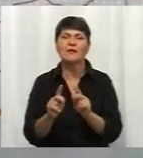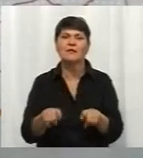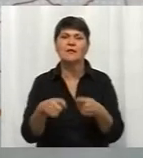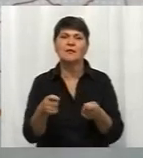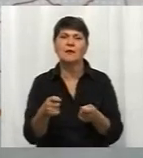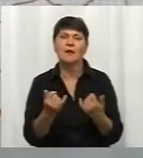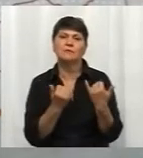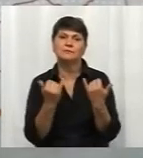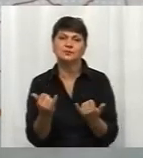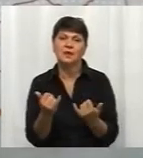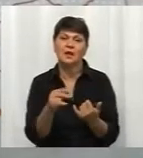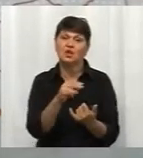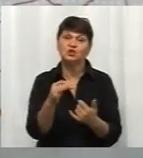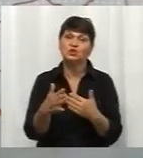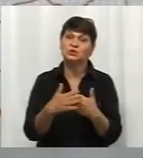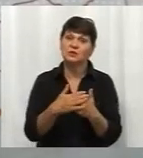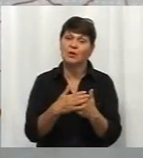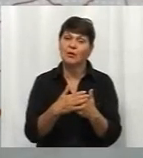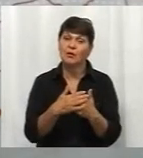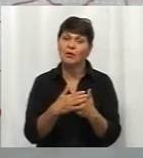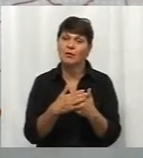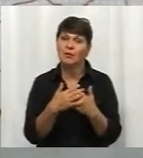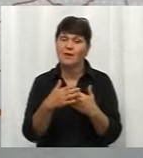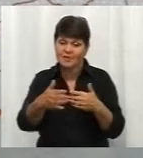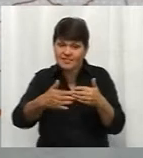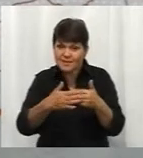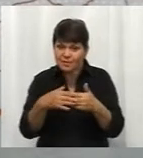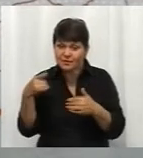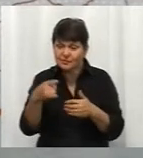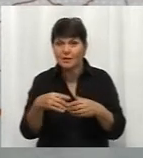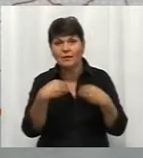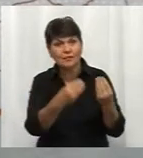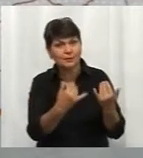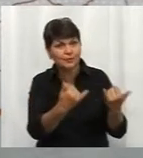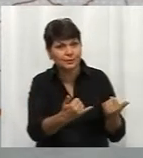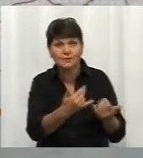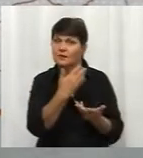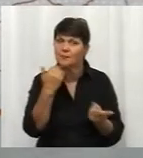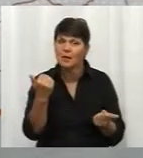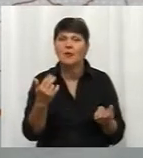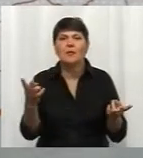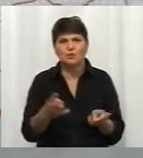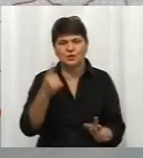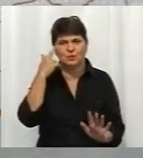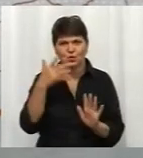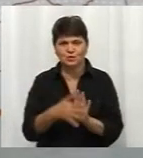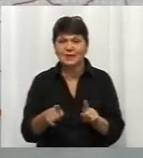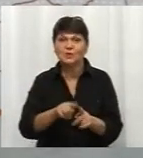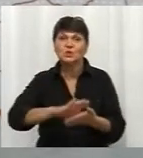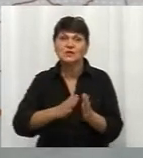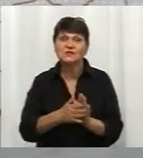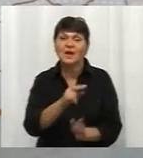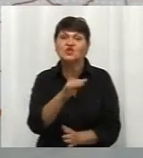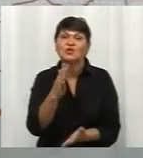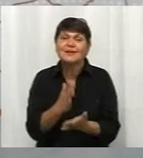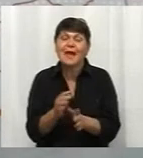переваги. Чи наближаючись надає перевагу, чи не надає. І потрібно само собою розуміти таку ситуацію, чи є можливість